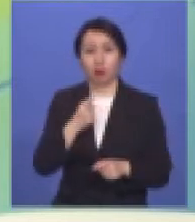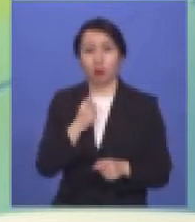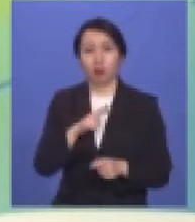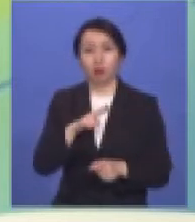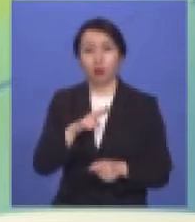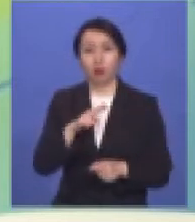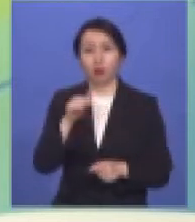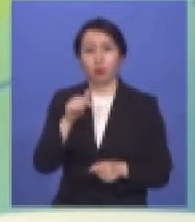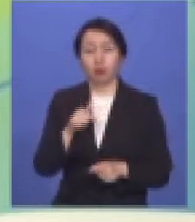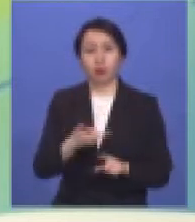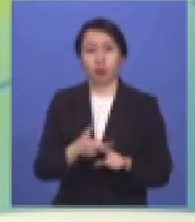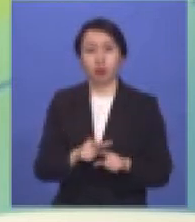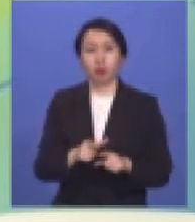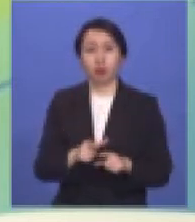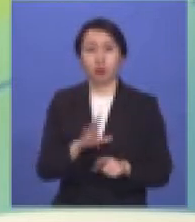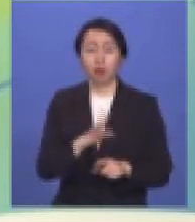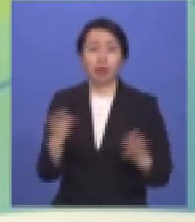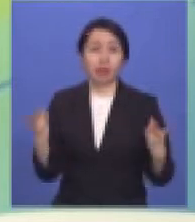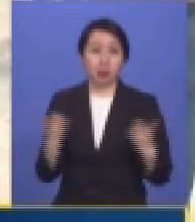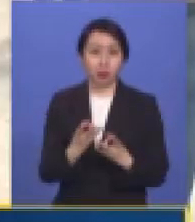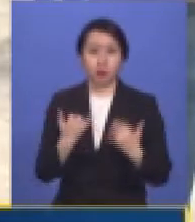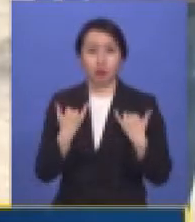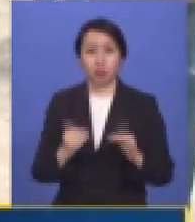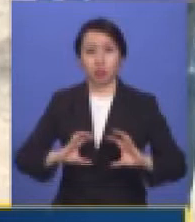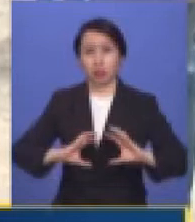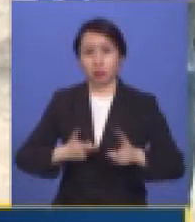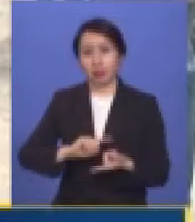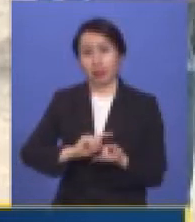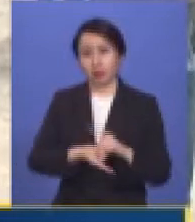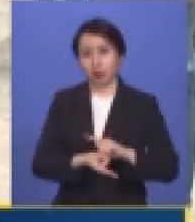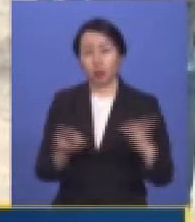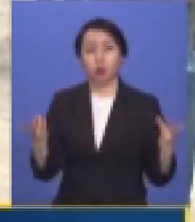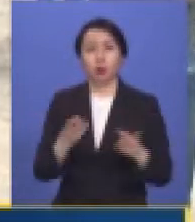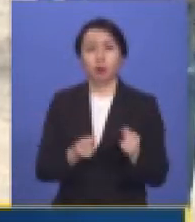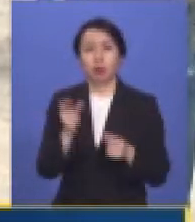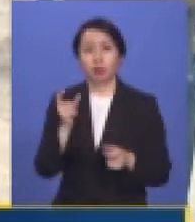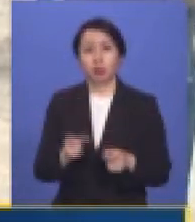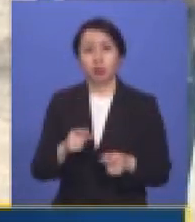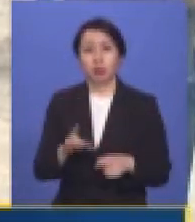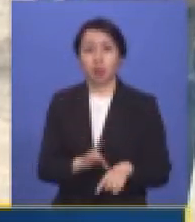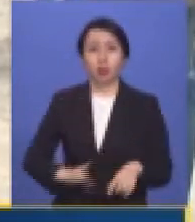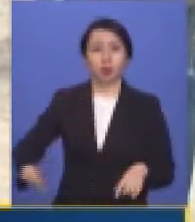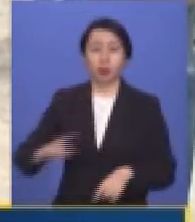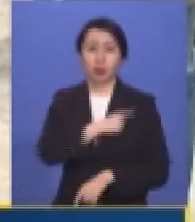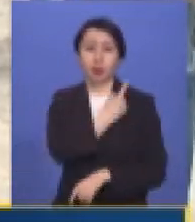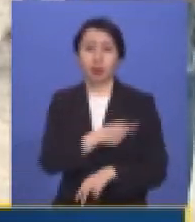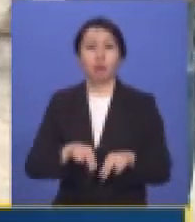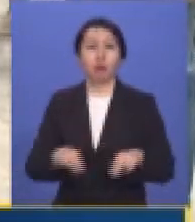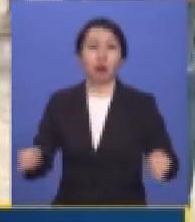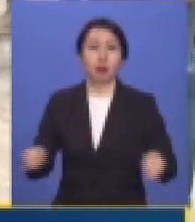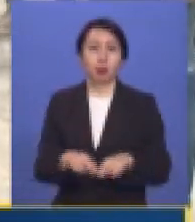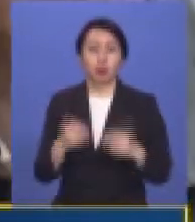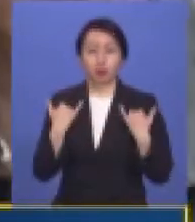Как отмечают политологи, тогда это было необходимо. Но теперь мир изменился и нужна новая президентская республика с